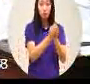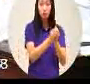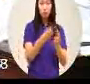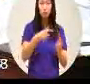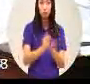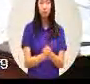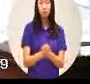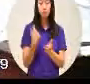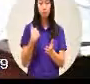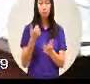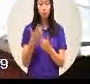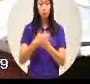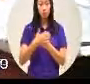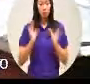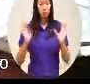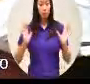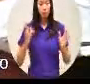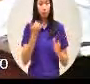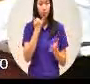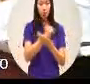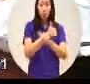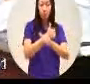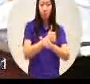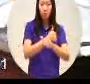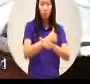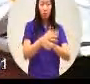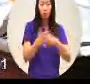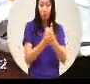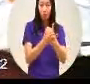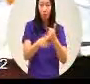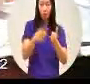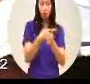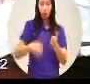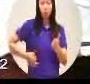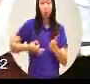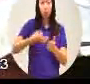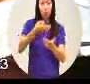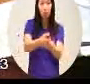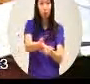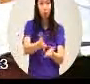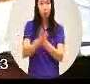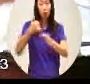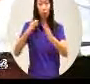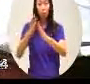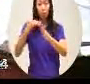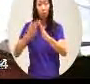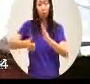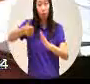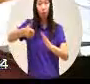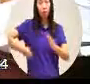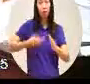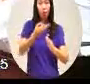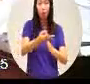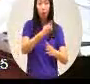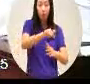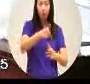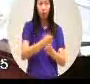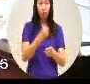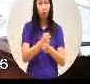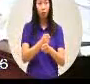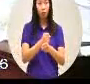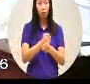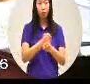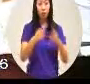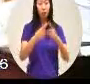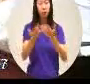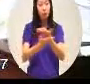阮的囡仔吼会使考试考较好个。啊，今麦直接提钱哦，上提钱哦，下个校长啊，提钱哦，下个老师啊，去做遐人